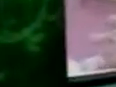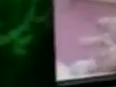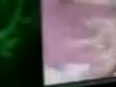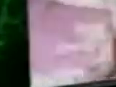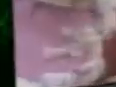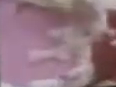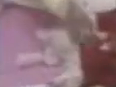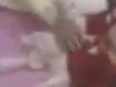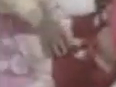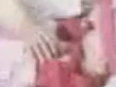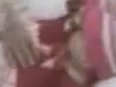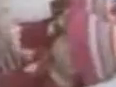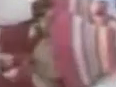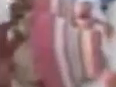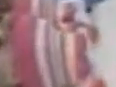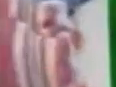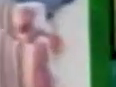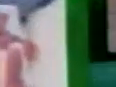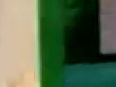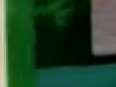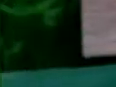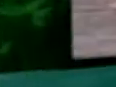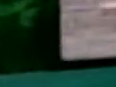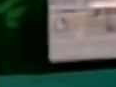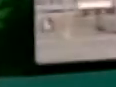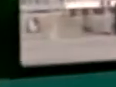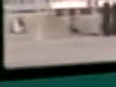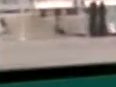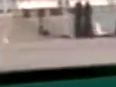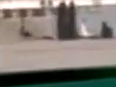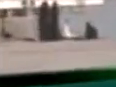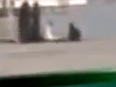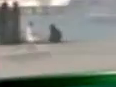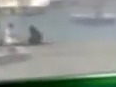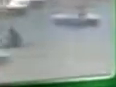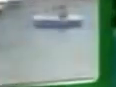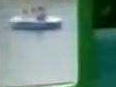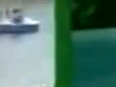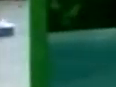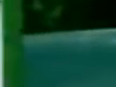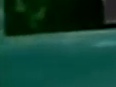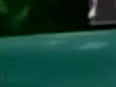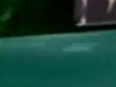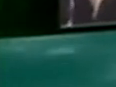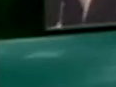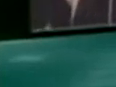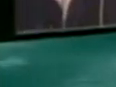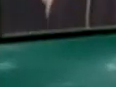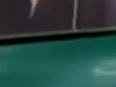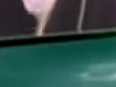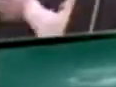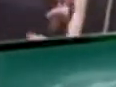فالمملكة تجمع بين التميز والتفرد لتكون بحق مملكة الأصالة